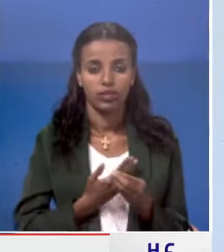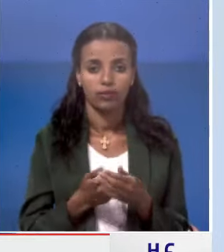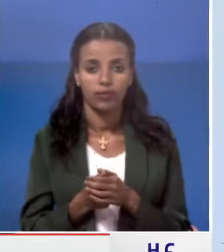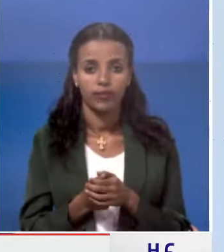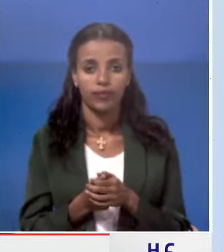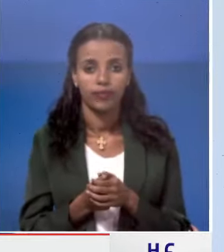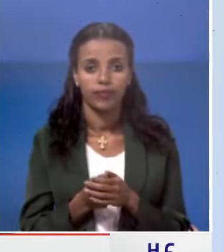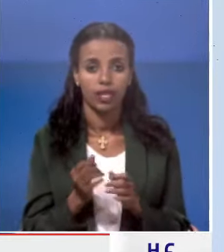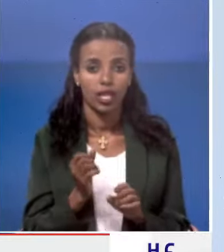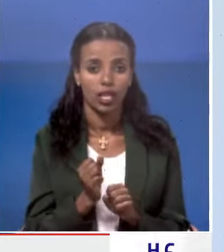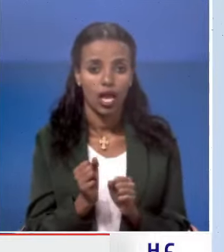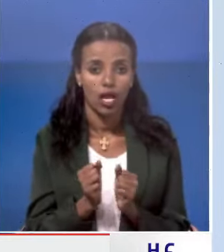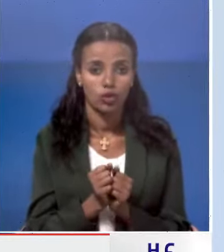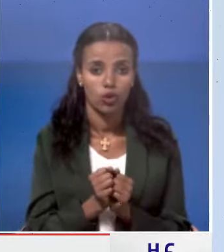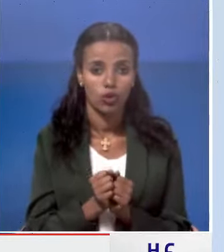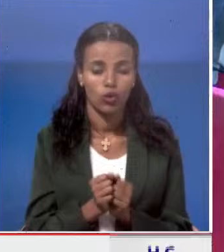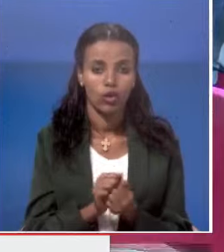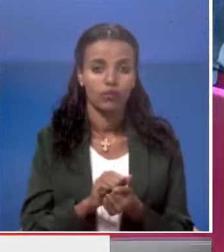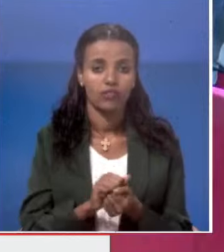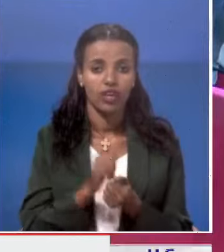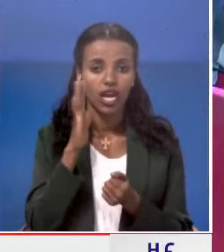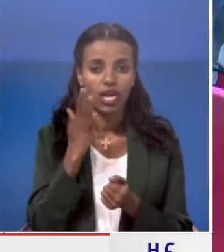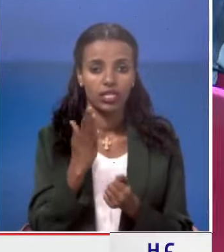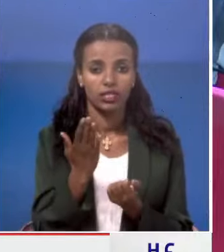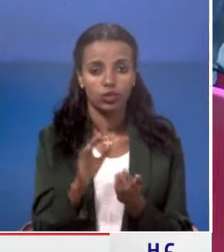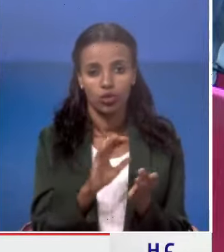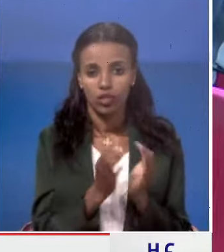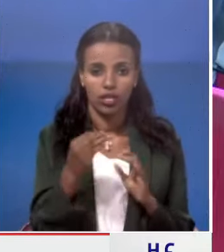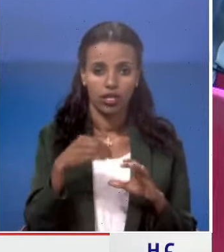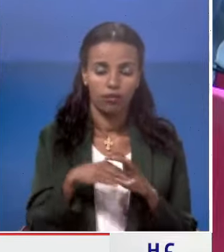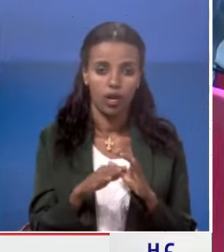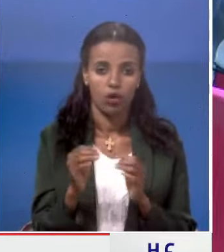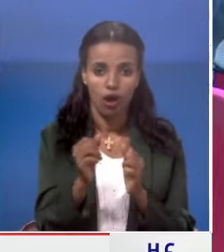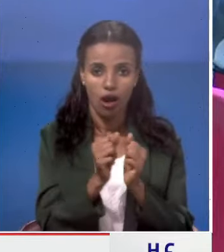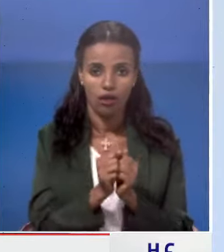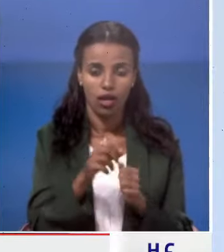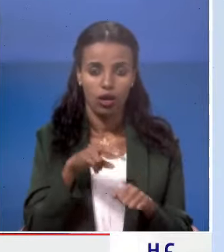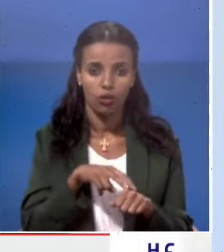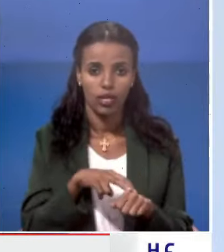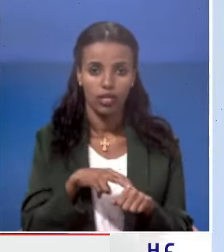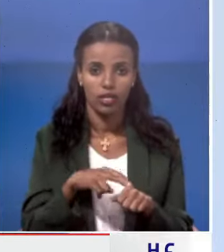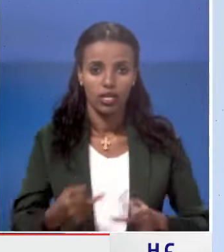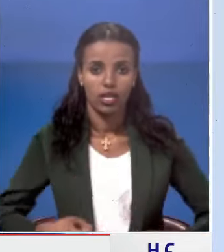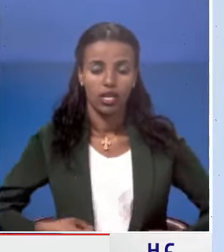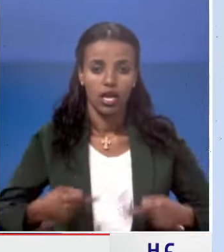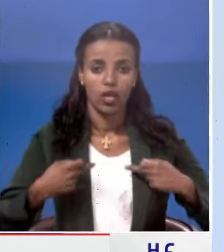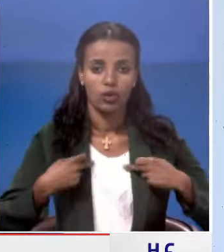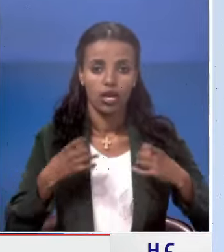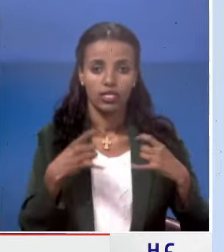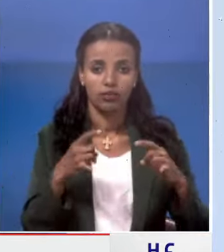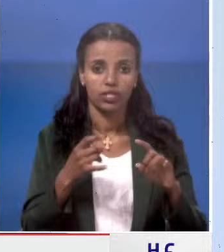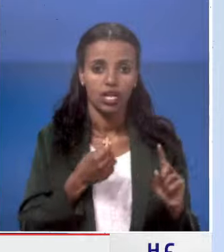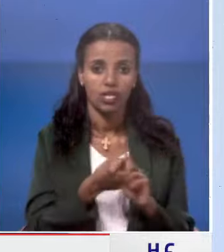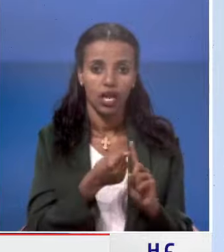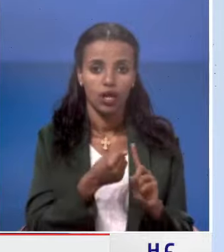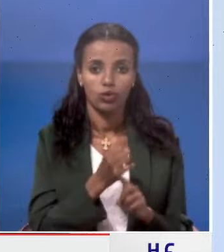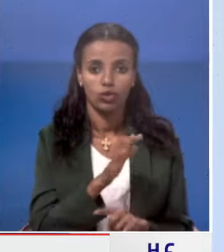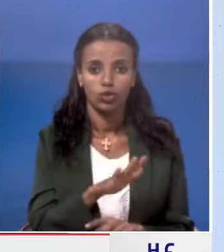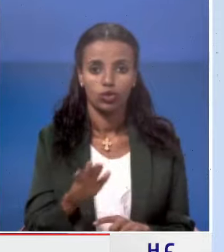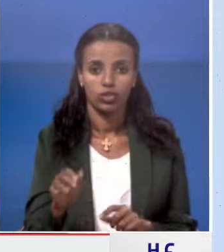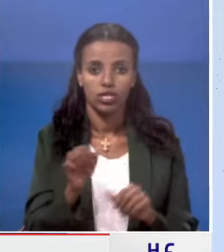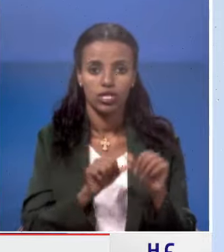ተያይዞ የመጥፋት አይነት አዝማሚያ ውስጥ ነው የገባ ነው። አንድ ላይ ቁመው ለህልውና ዘመቻ የታገሉ ልጆች